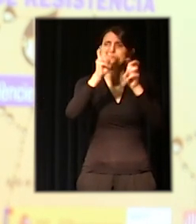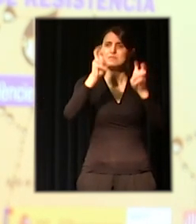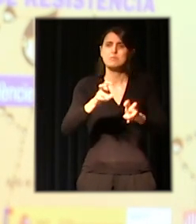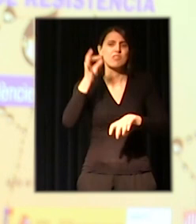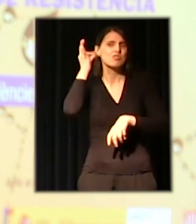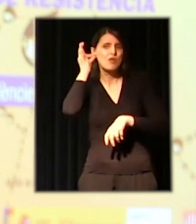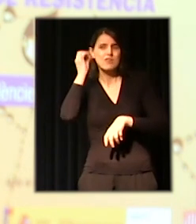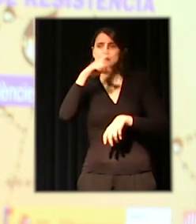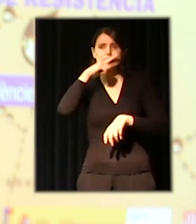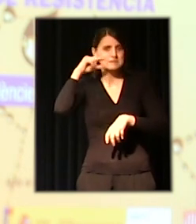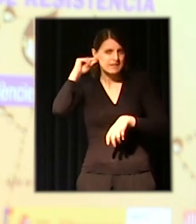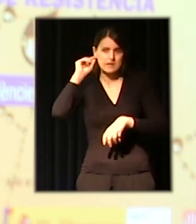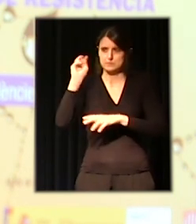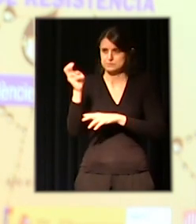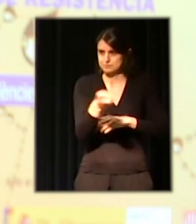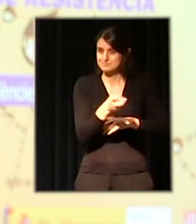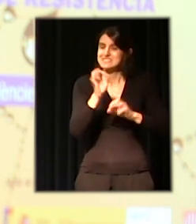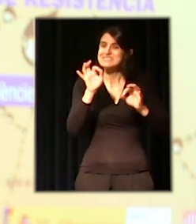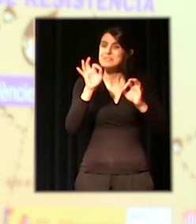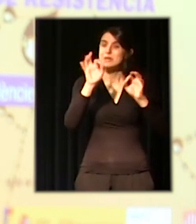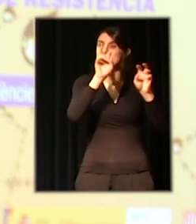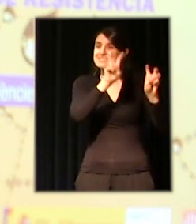a les dones migrades. Ja fa temps que,